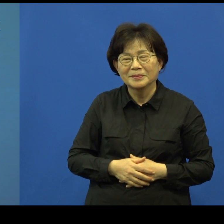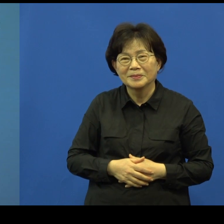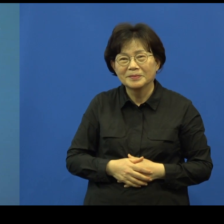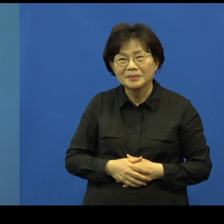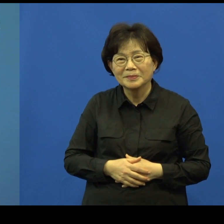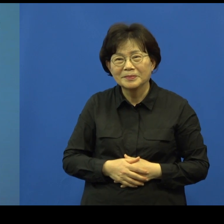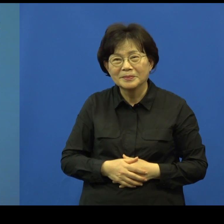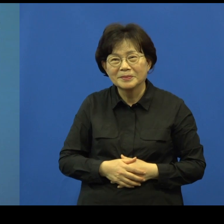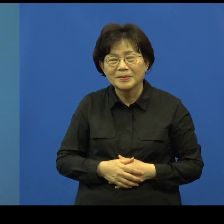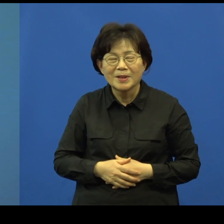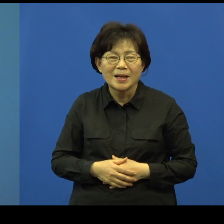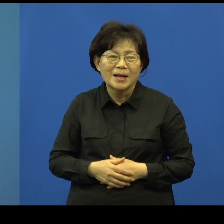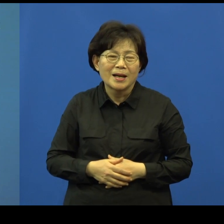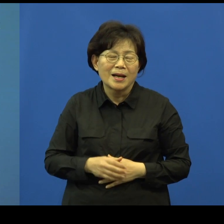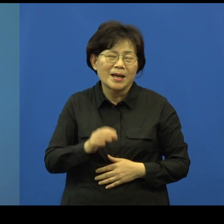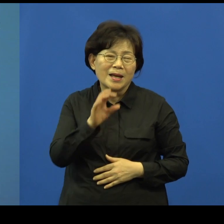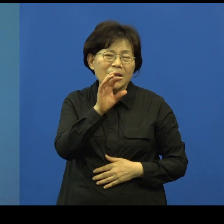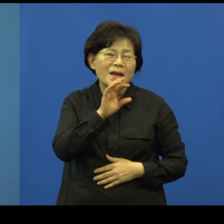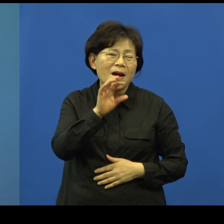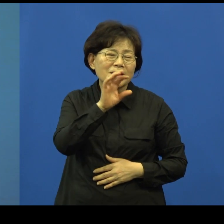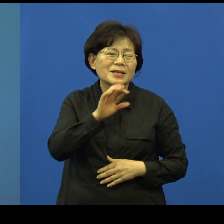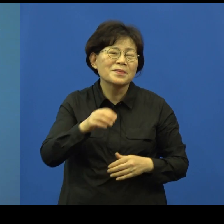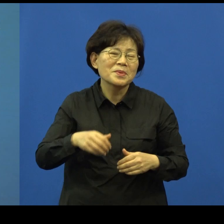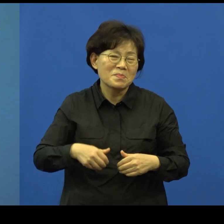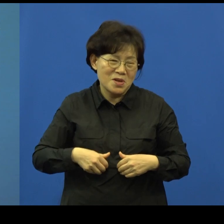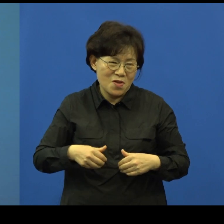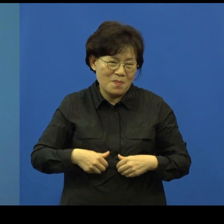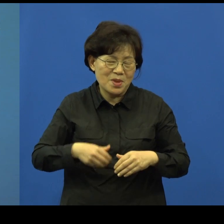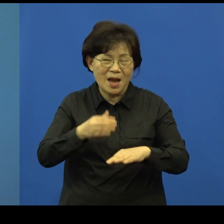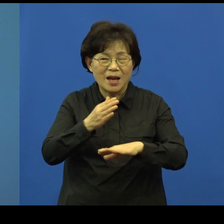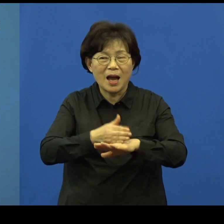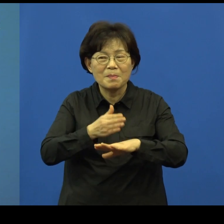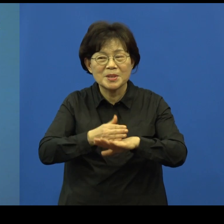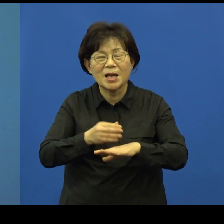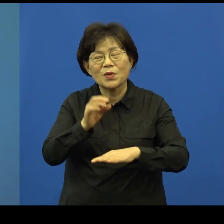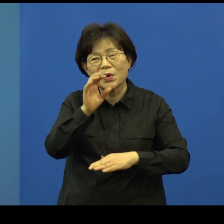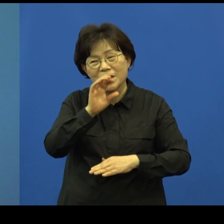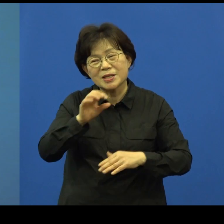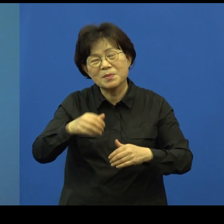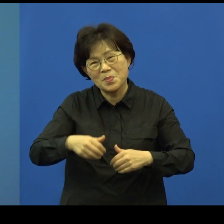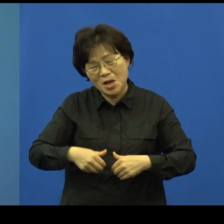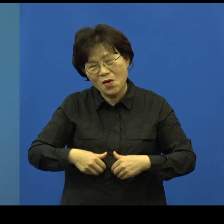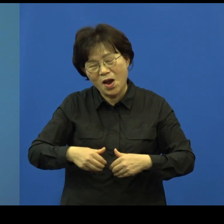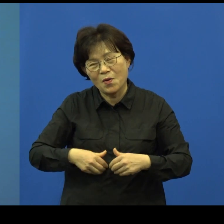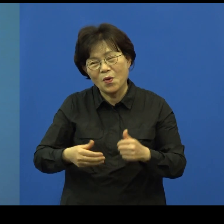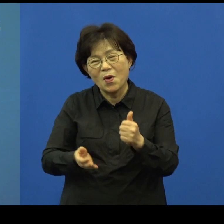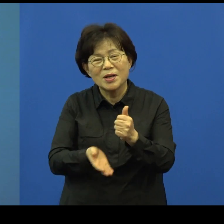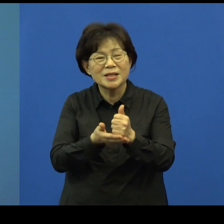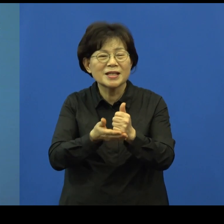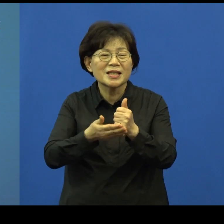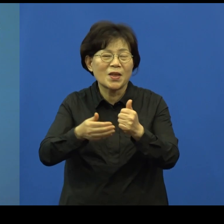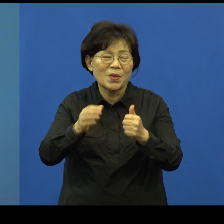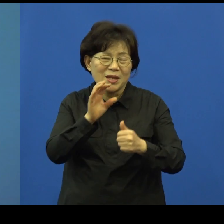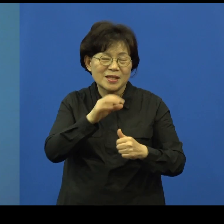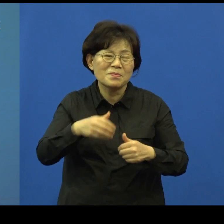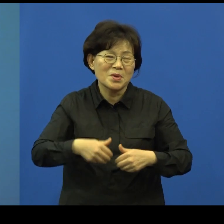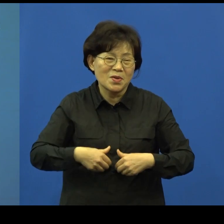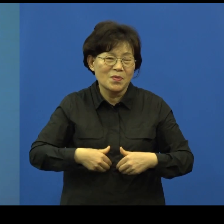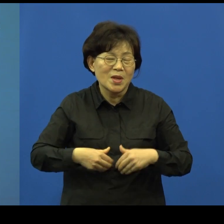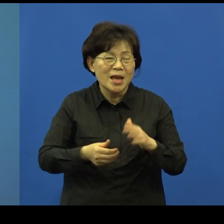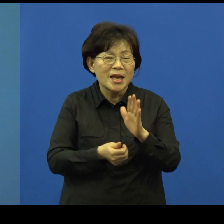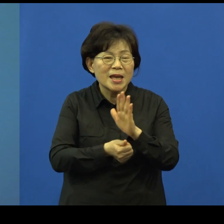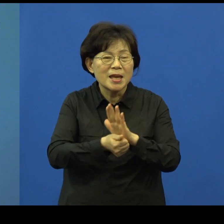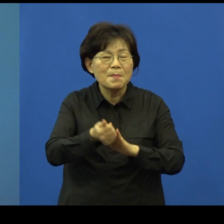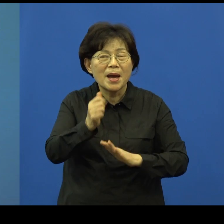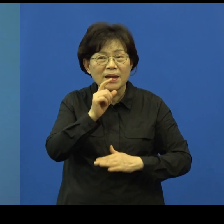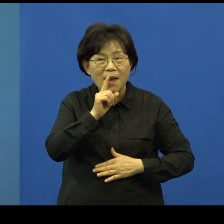이게 언어는 연습이에요. 연습. 그죠? 감사도 연습하는 거예요. 그죠? 연습을 하는 거예요. 자, 희망의 언어.